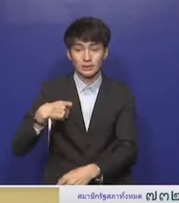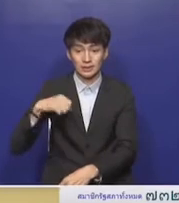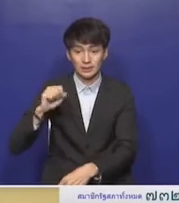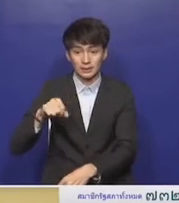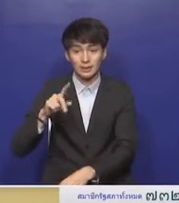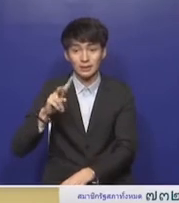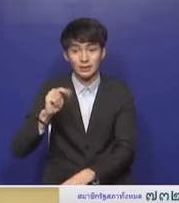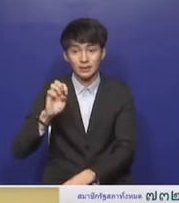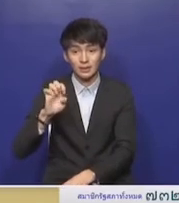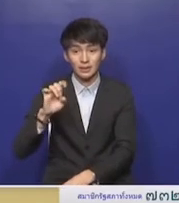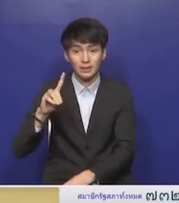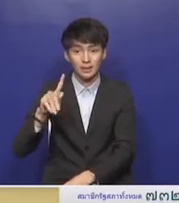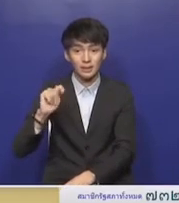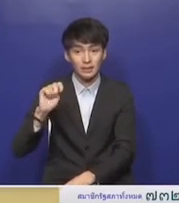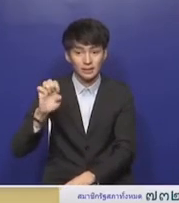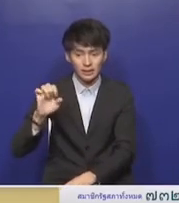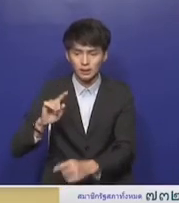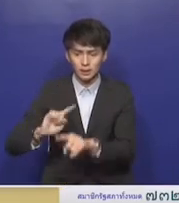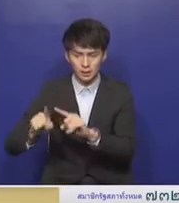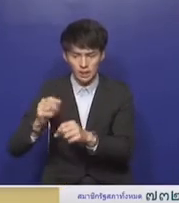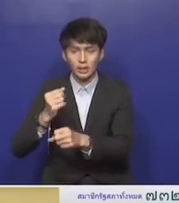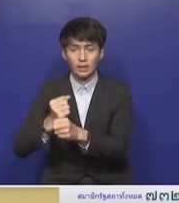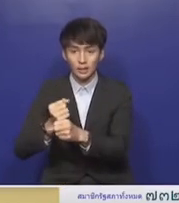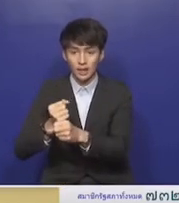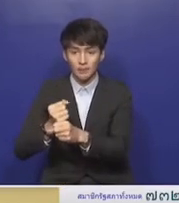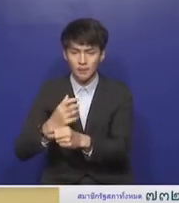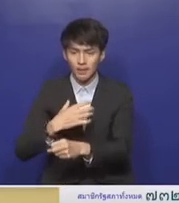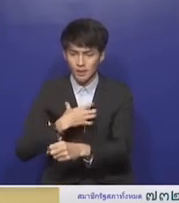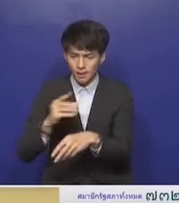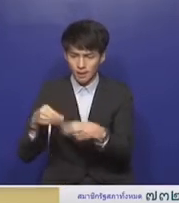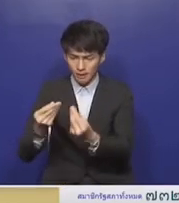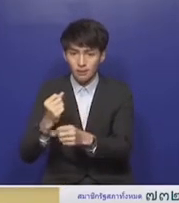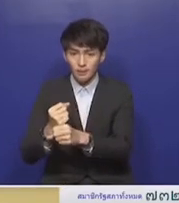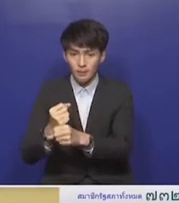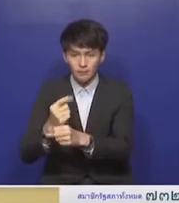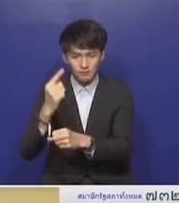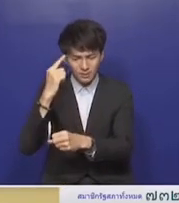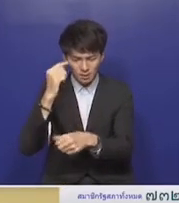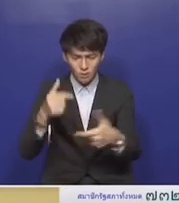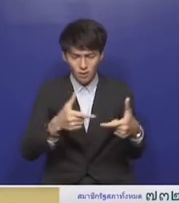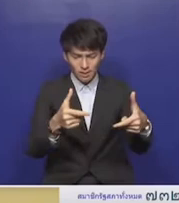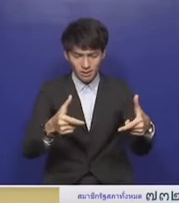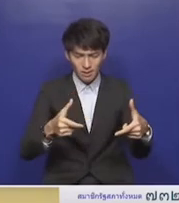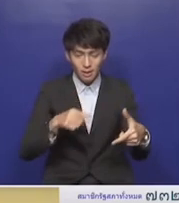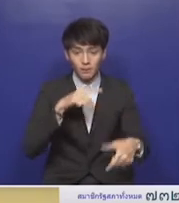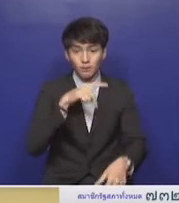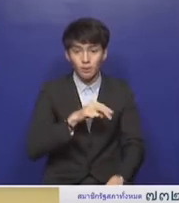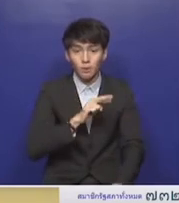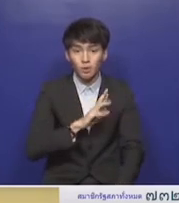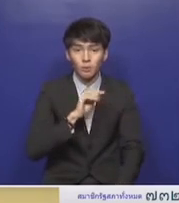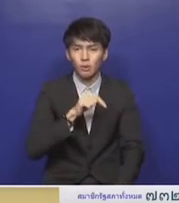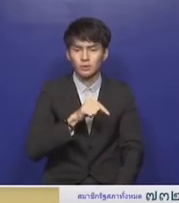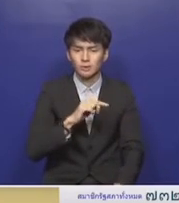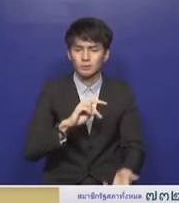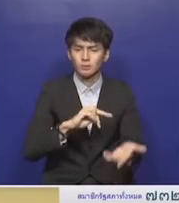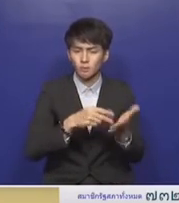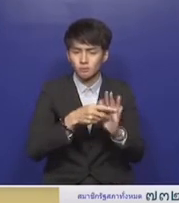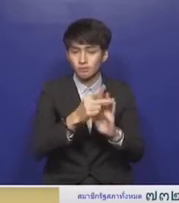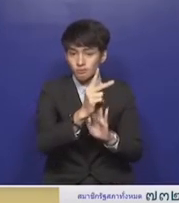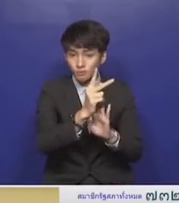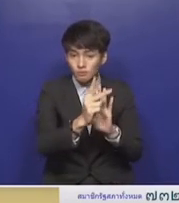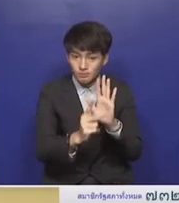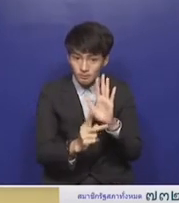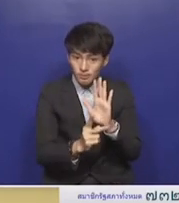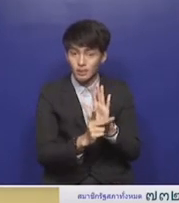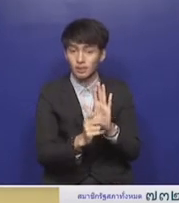อยากให้เป็นอย่างนี้ขนาดเนี้ยผมบอกว่าร่างพ.ร.บ.แอดกลับเนี้ยเป็นการกฎหมายที่ออกเสียง